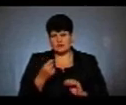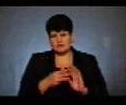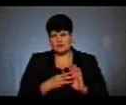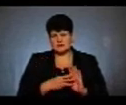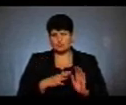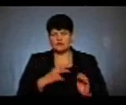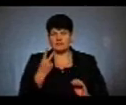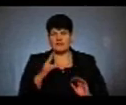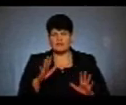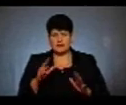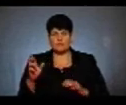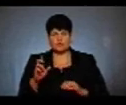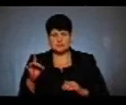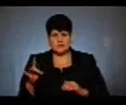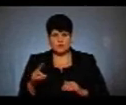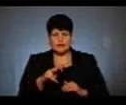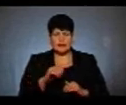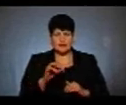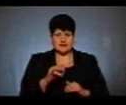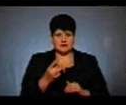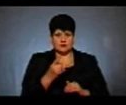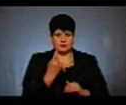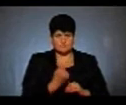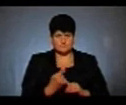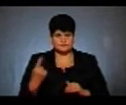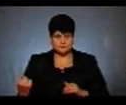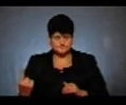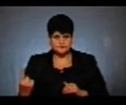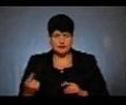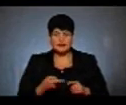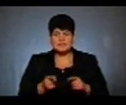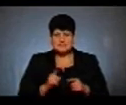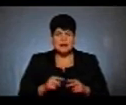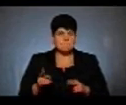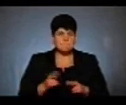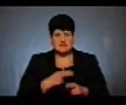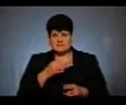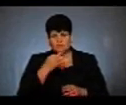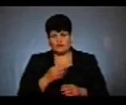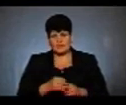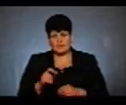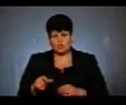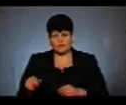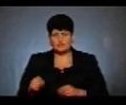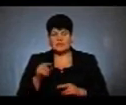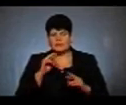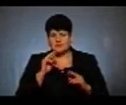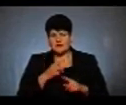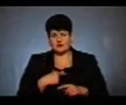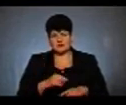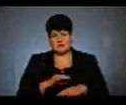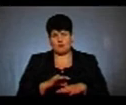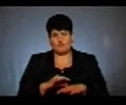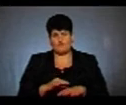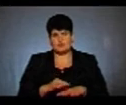по Бучицькому районі, один по Лановецькому. Це просто така, скажімо так, безвідповідальність людей. Вони неправильно поводили себе.